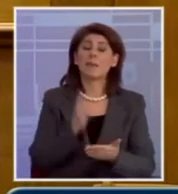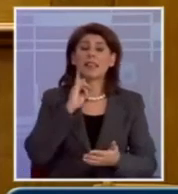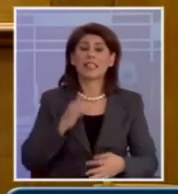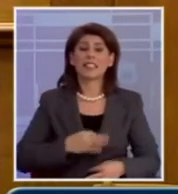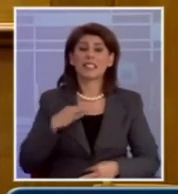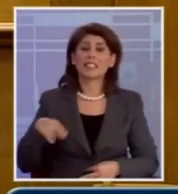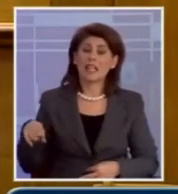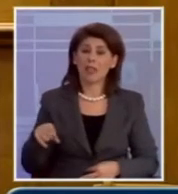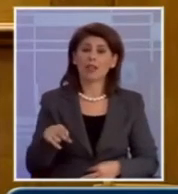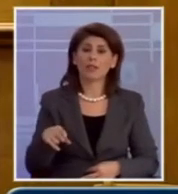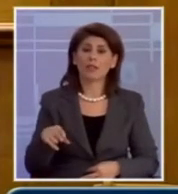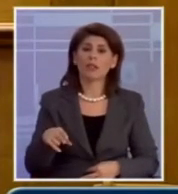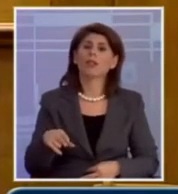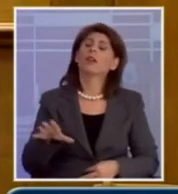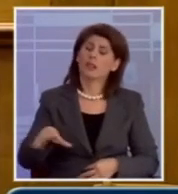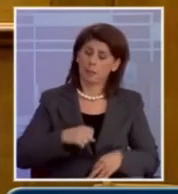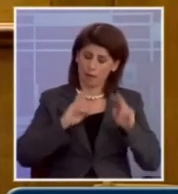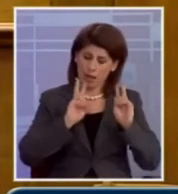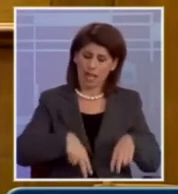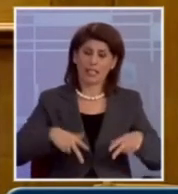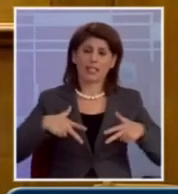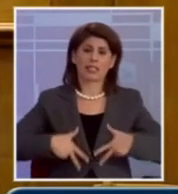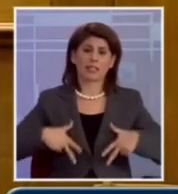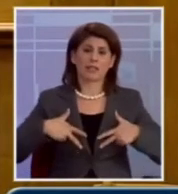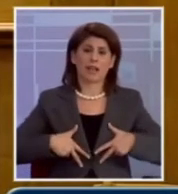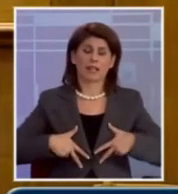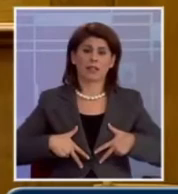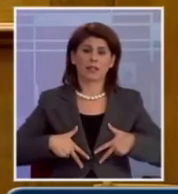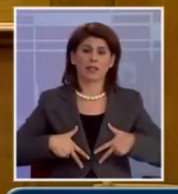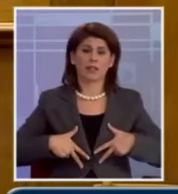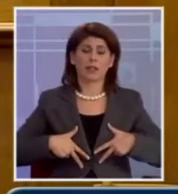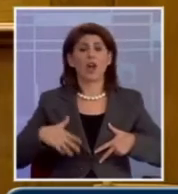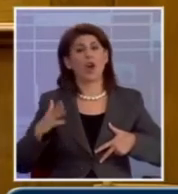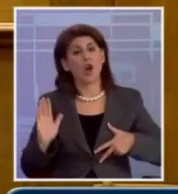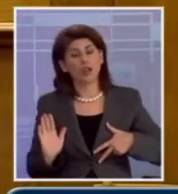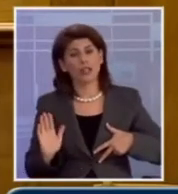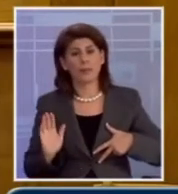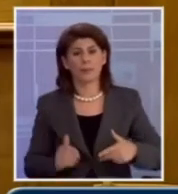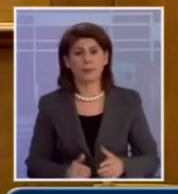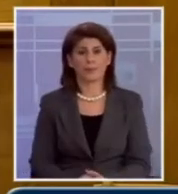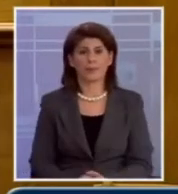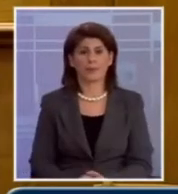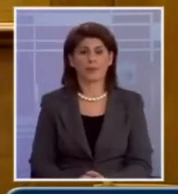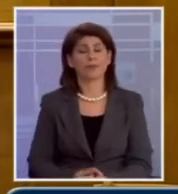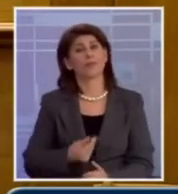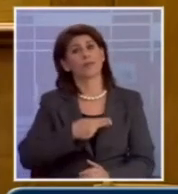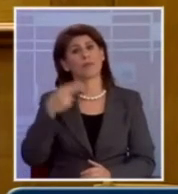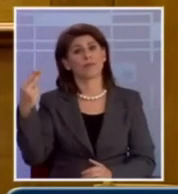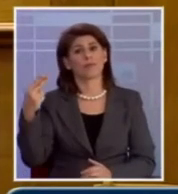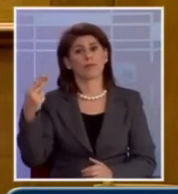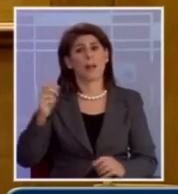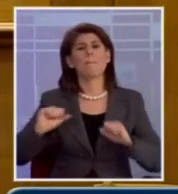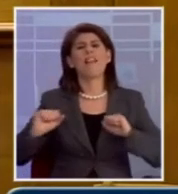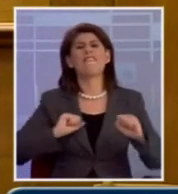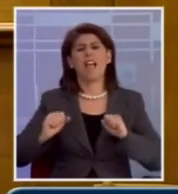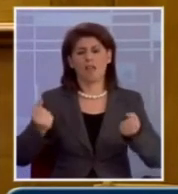κύριοι συνάδελφοι, και πήραμε την έγκριση της κυβέρνησης ότι η περίφημη BMW που θα